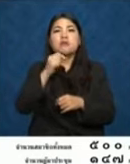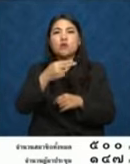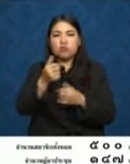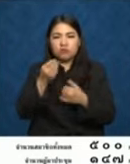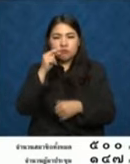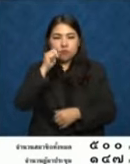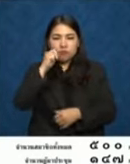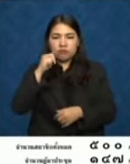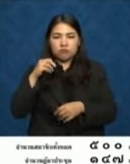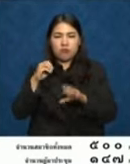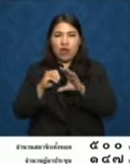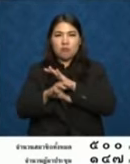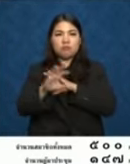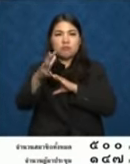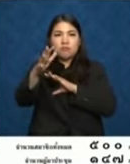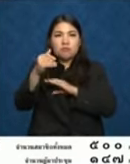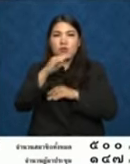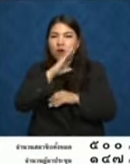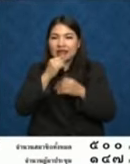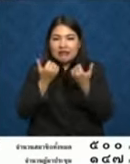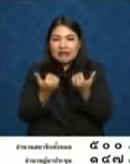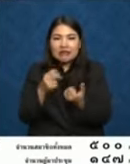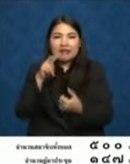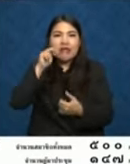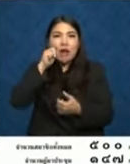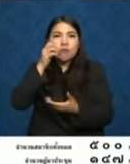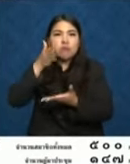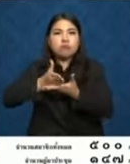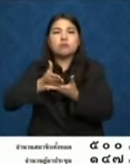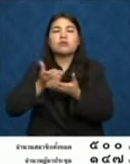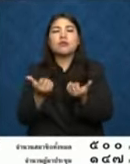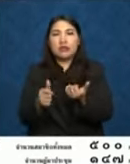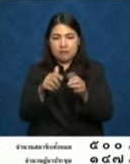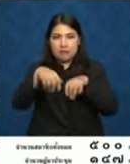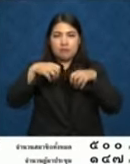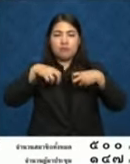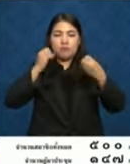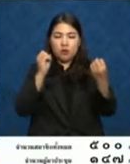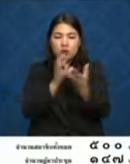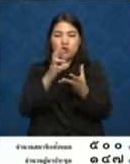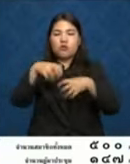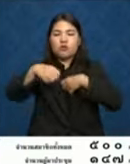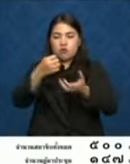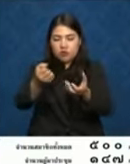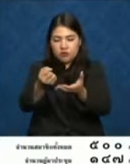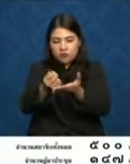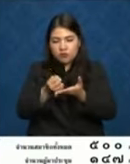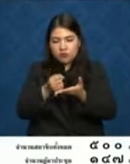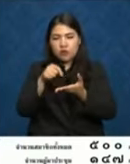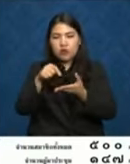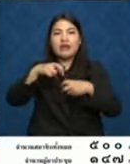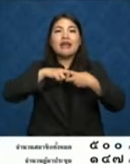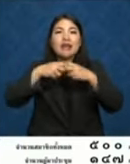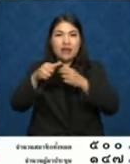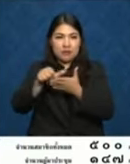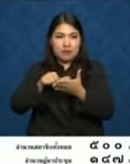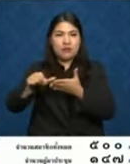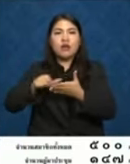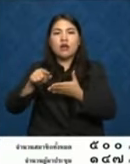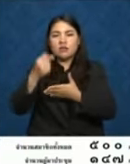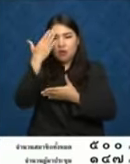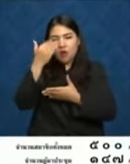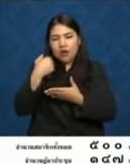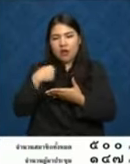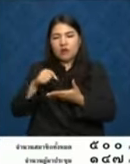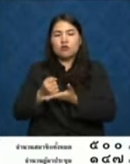ลาเร่งด่วนน้ำไหลอ่อนจนไม่ไหลเลยครับประชาชนประสบความยากลำบากครับขอให้หน่วยงานเกี่ยวข้องสำรวจและทำการปรับปรุงแก้ไขด้วยครับเพื่อบรรเทาความเดือดร้อ